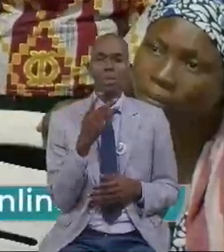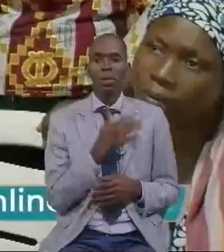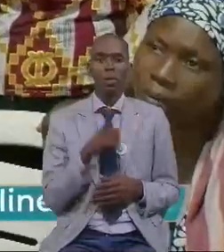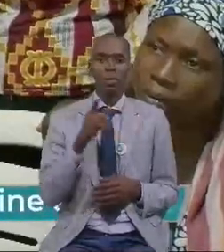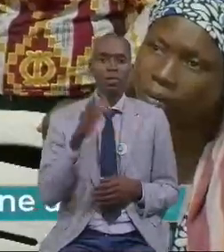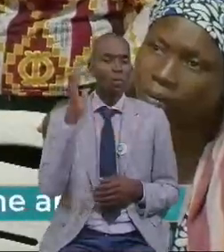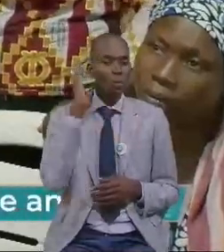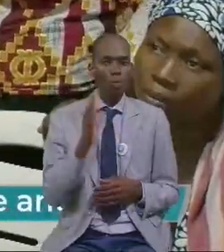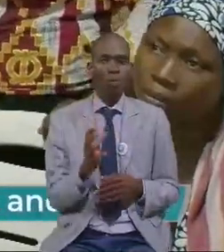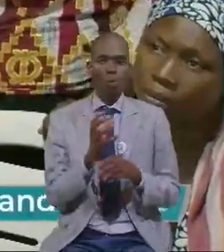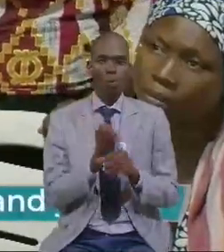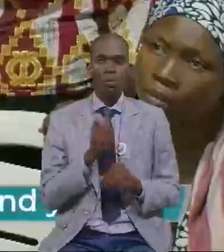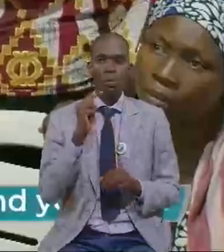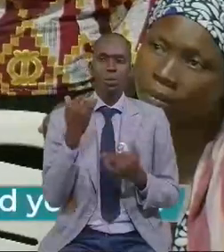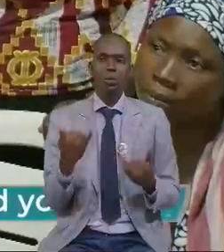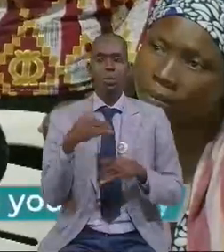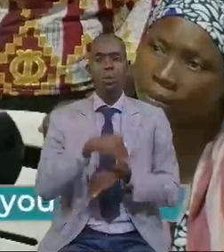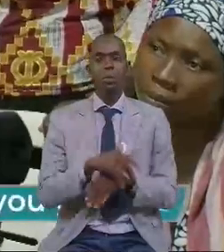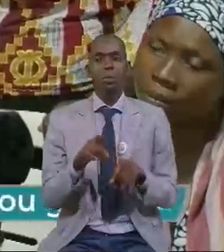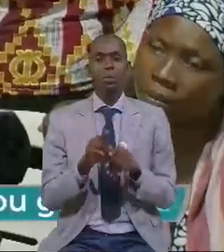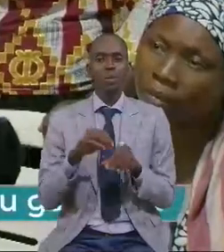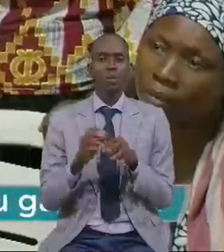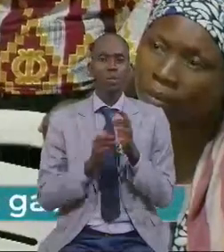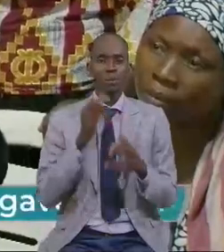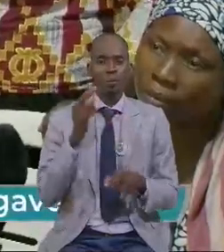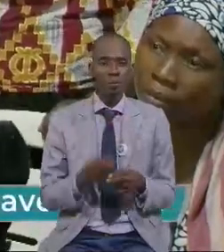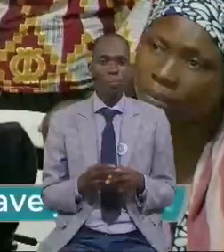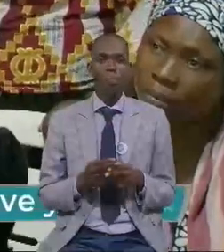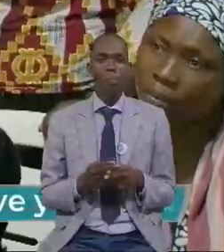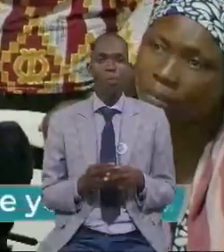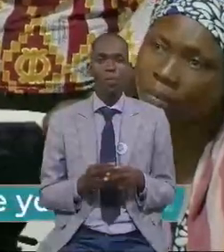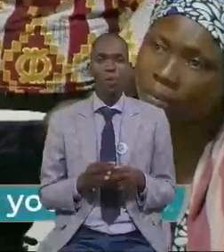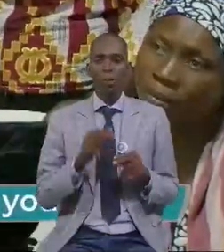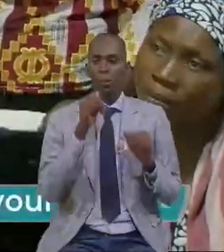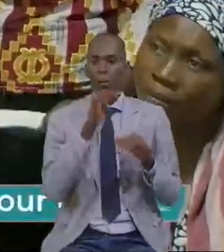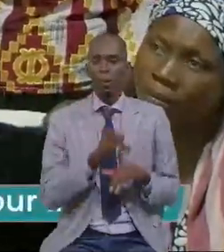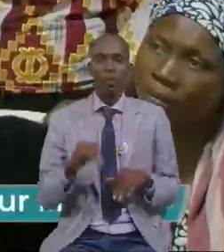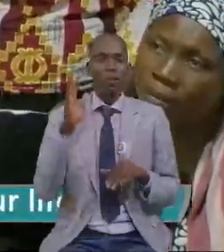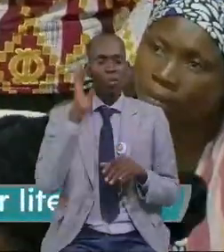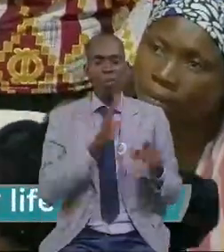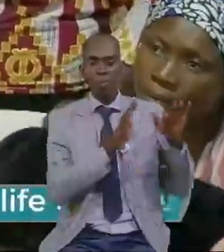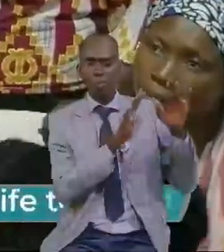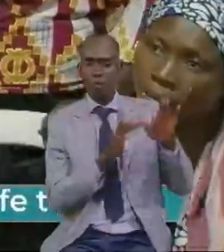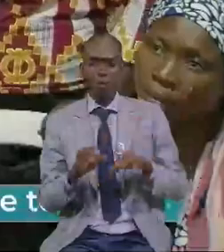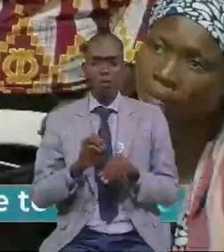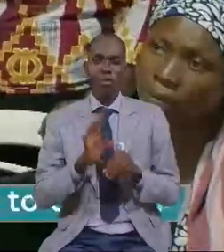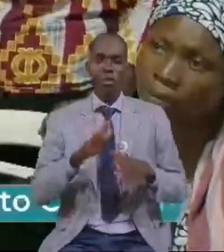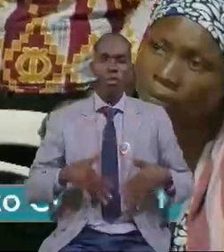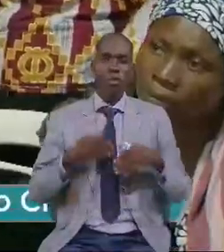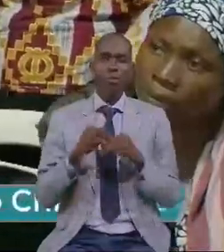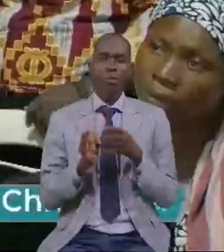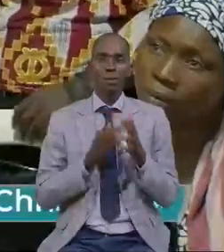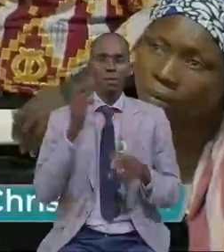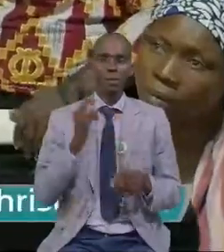d'être là jusqu'à la fin pour donner votre témoignage. Les bénédictions vont rentrer dans votre vie au nom de